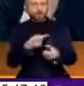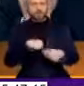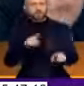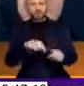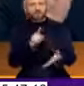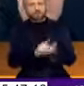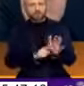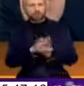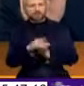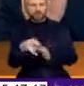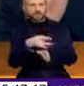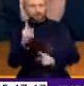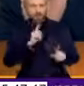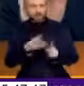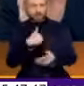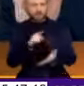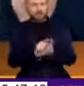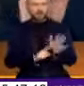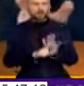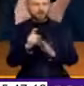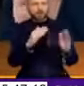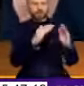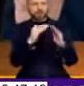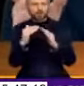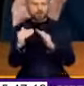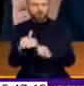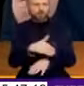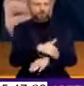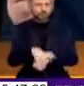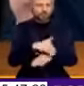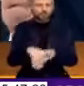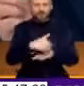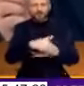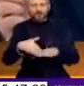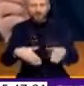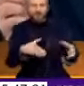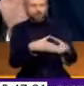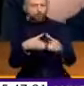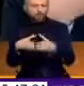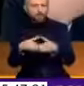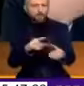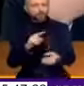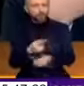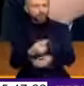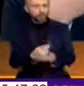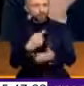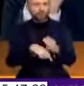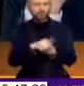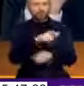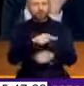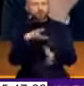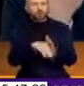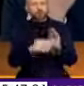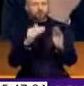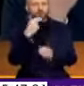маємо починати не з районних рад. Ми маємо починати з будинкових, вуличних, квартальних комітетів. Чому? Тому що люди в